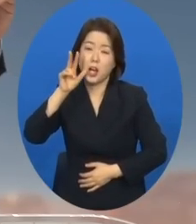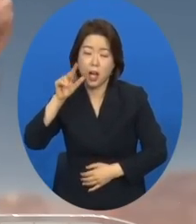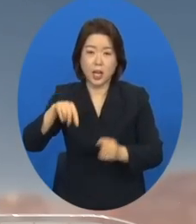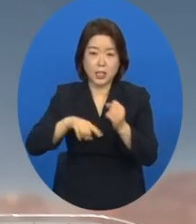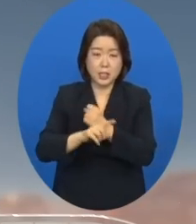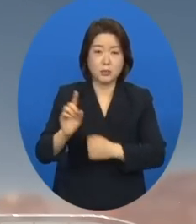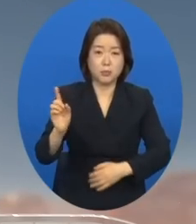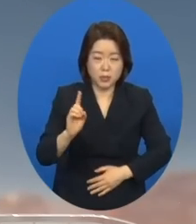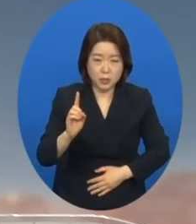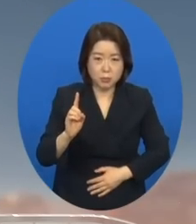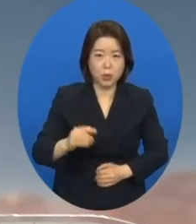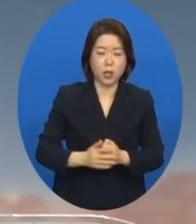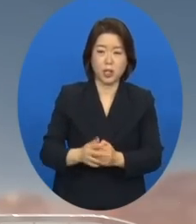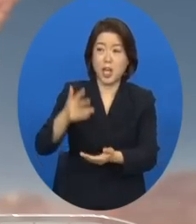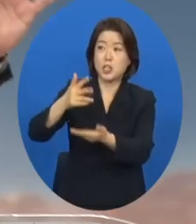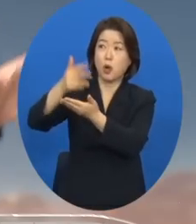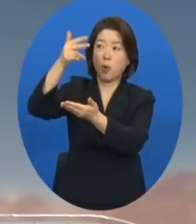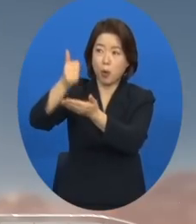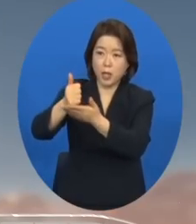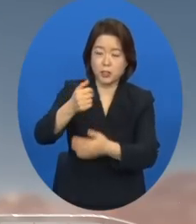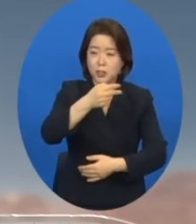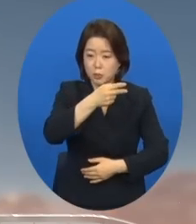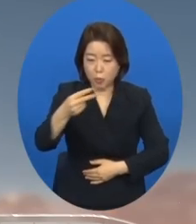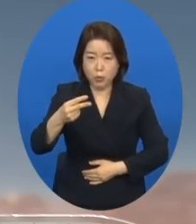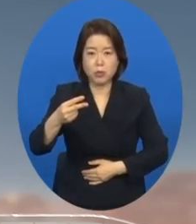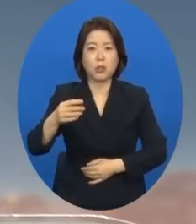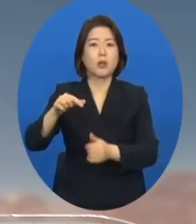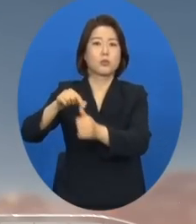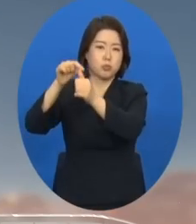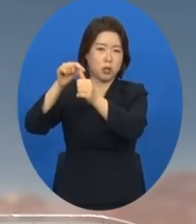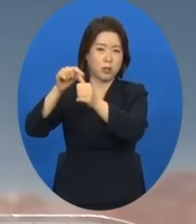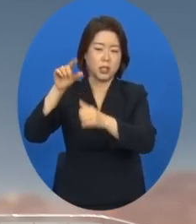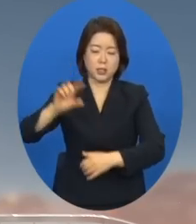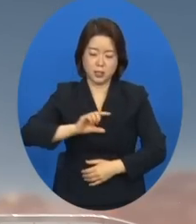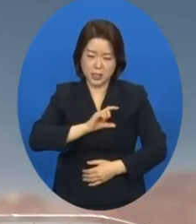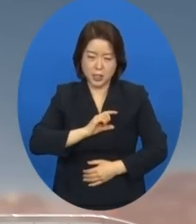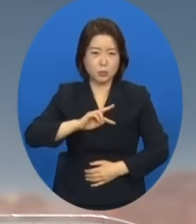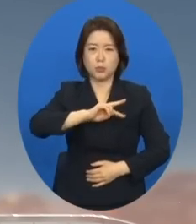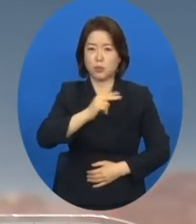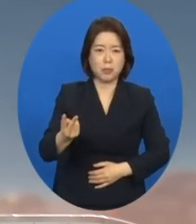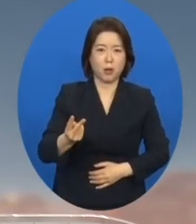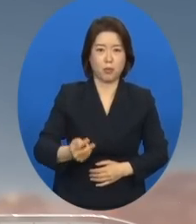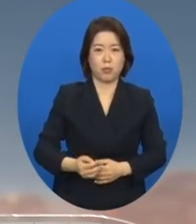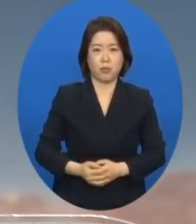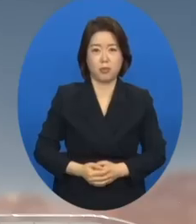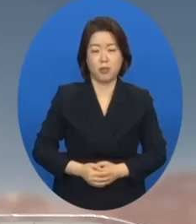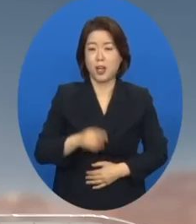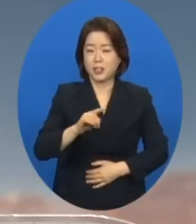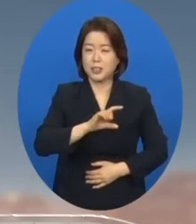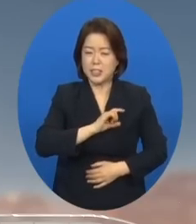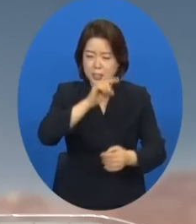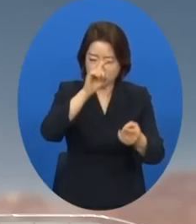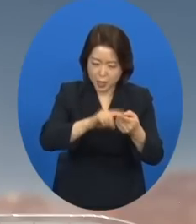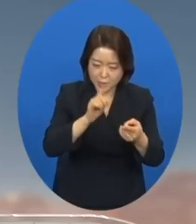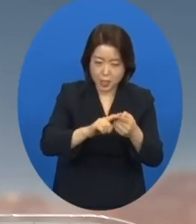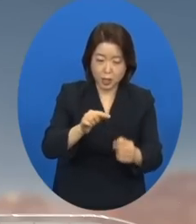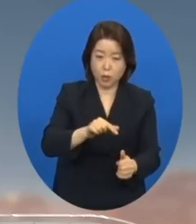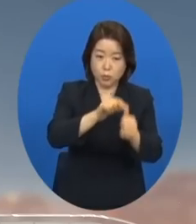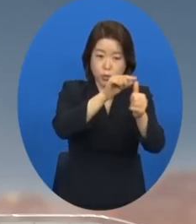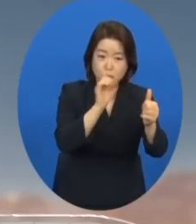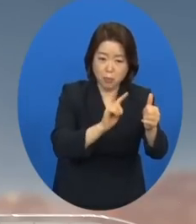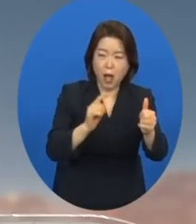구원이시다 여호와가 구원을 주신다 그 이름으로 바뀝니다 그래서 그의 이름 자체가 구원은 구원인데